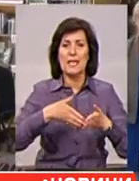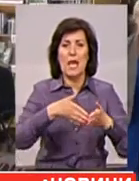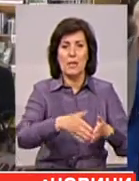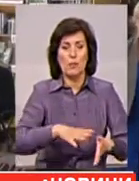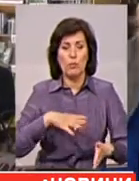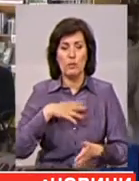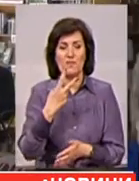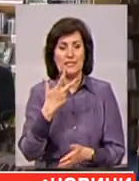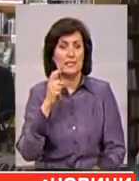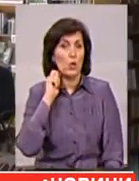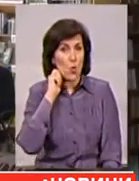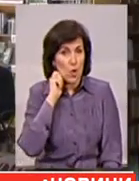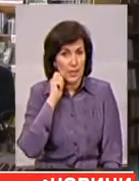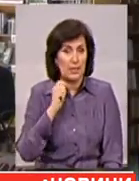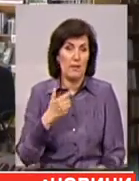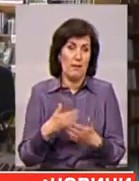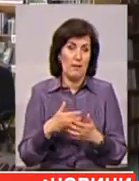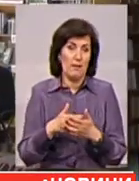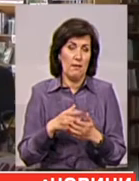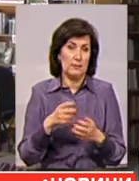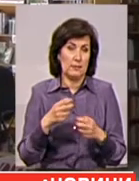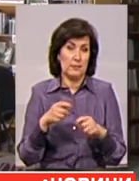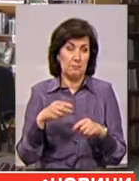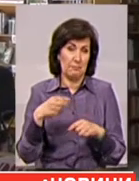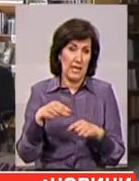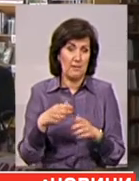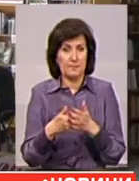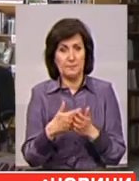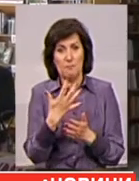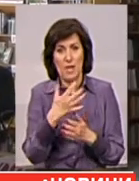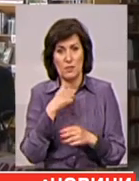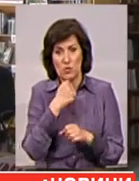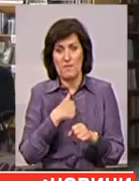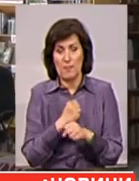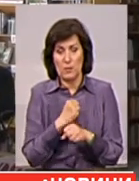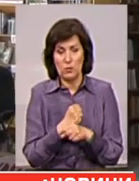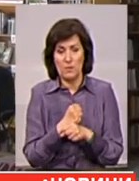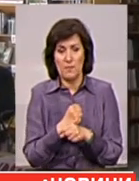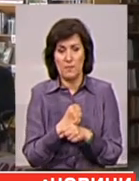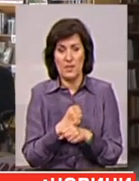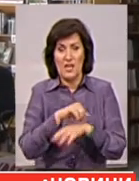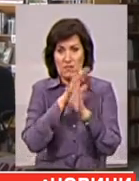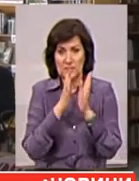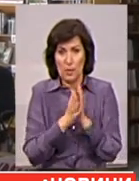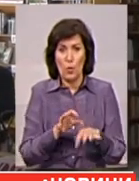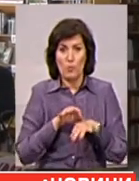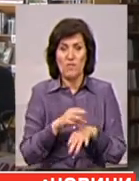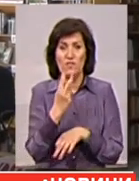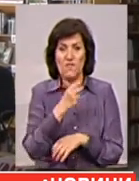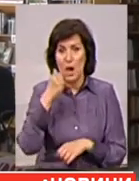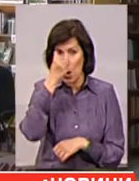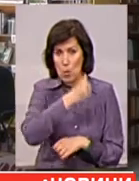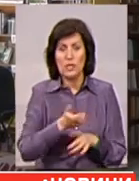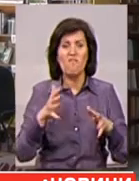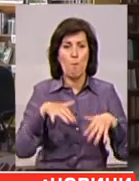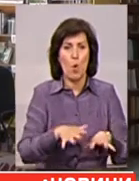було 23 роки. Десь з перервами років 5 я працював. Загалом провів 2 роки